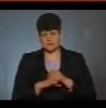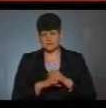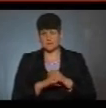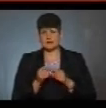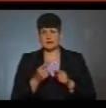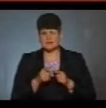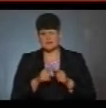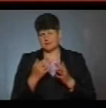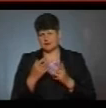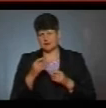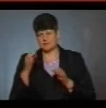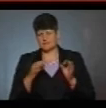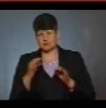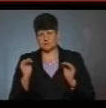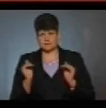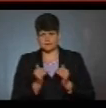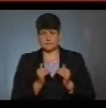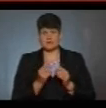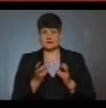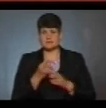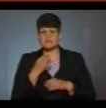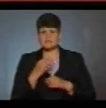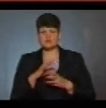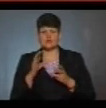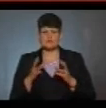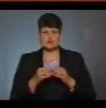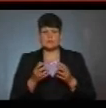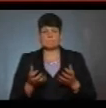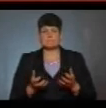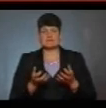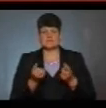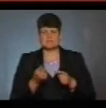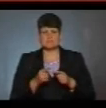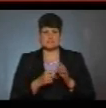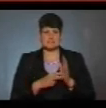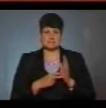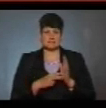рамках декількох відсотків. Це треба сказати, що взагалі сама підтримка, вона десь близько